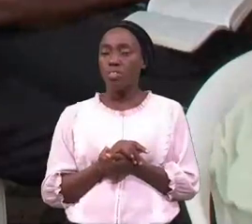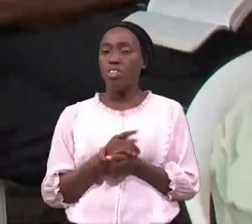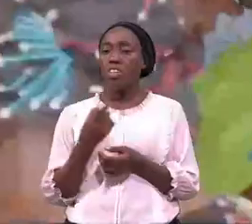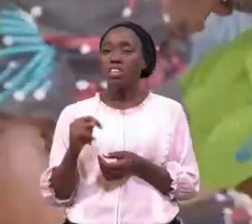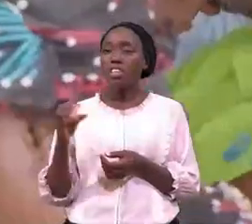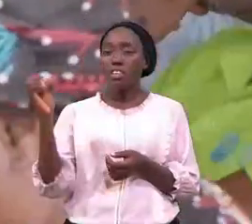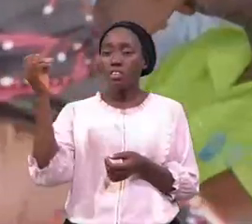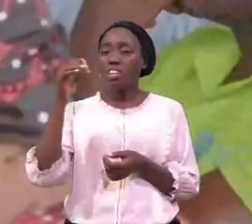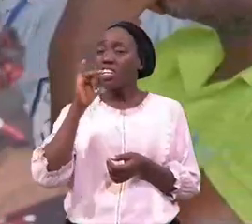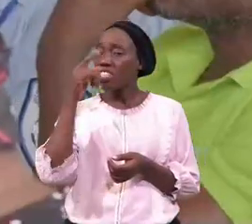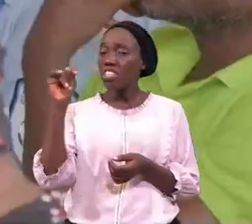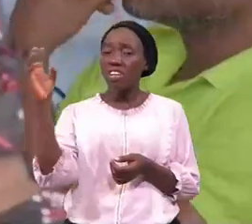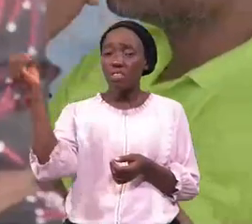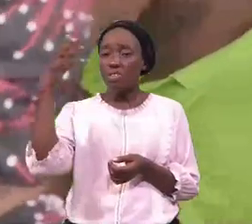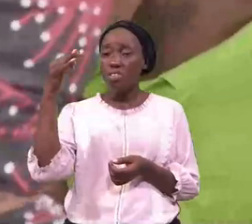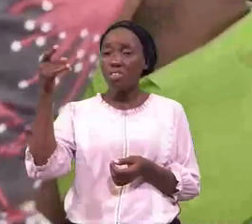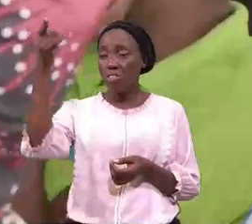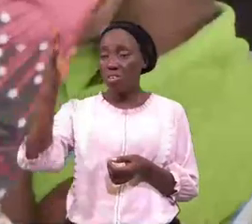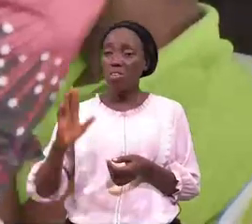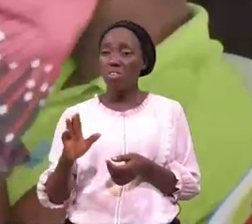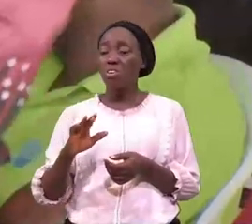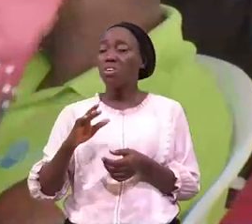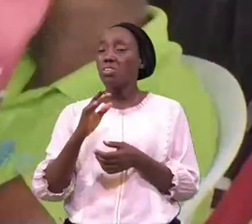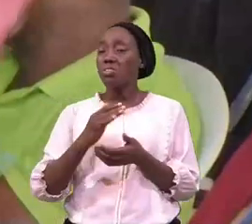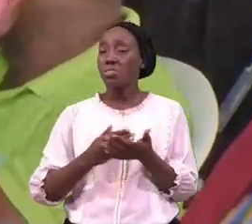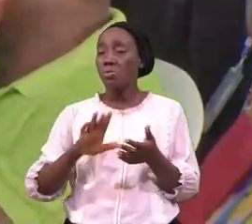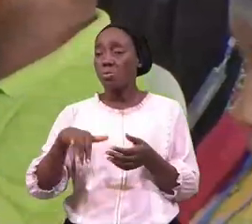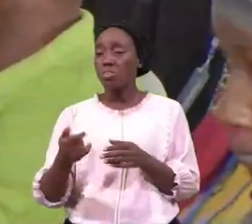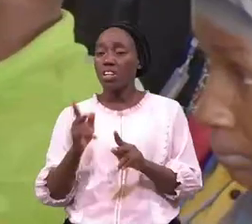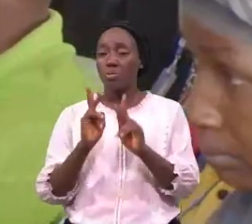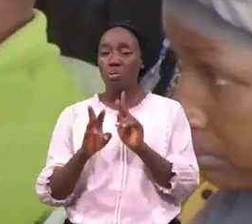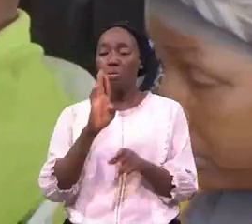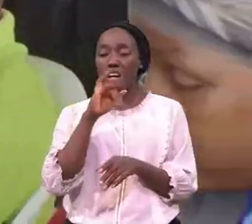c'est la grâce de Dieu. Il y en a qui n'entendent pas.